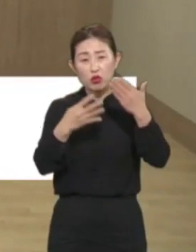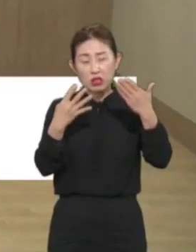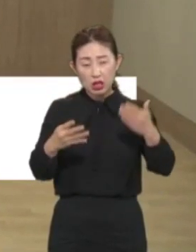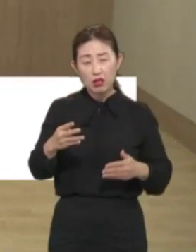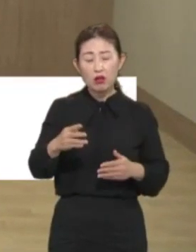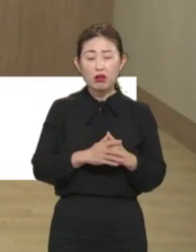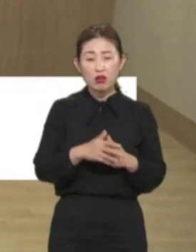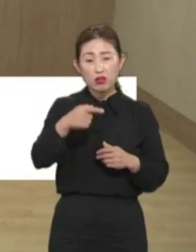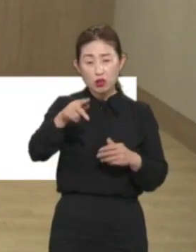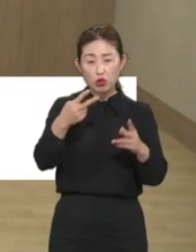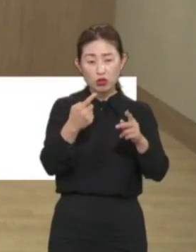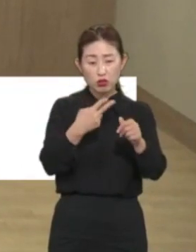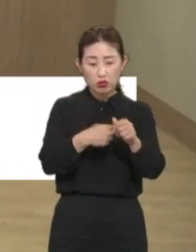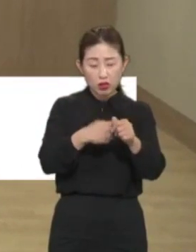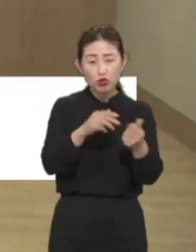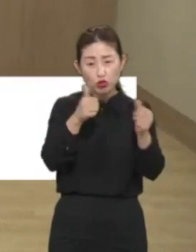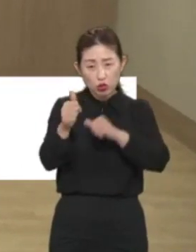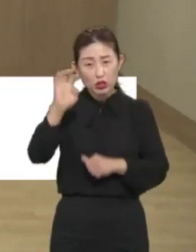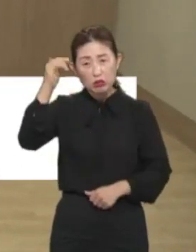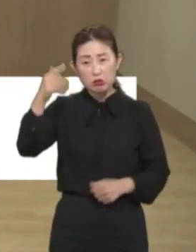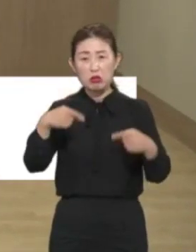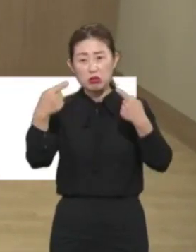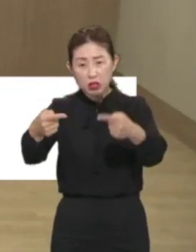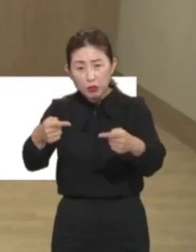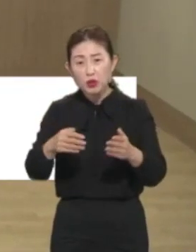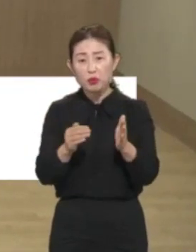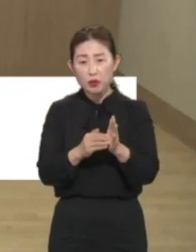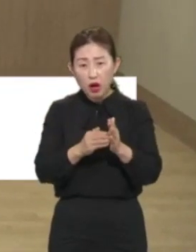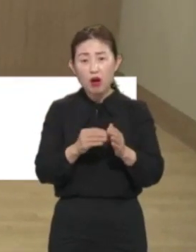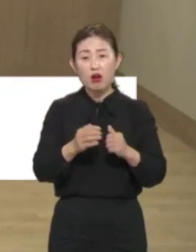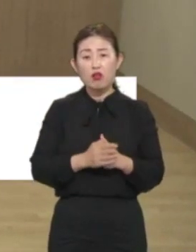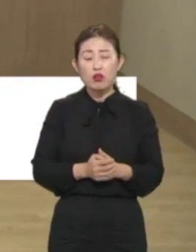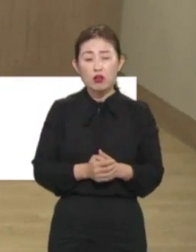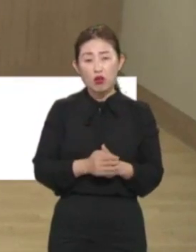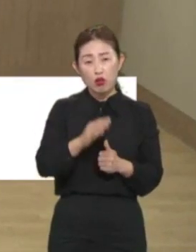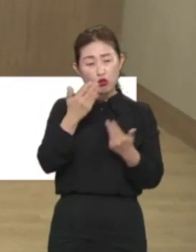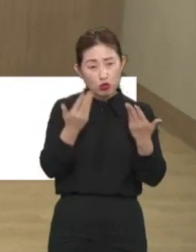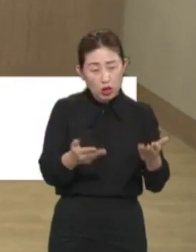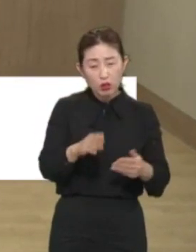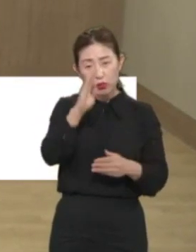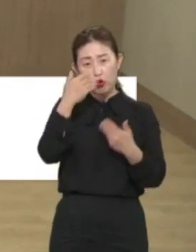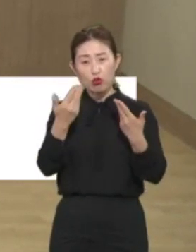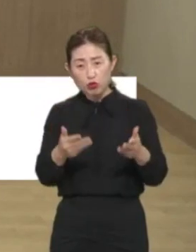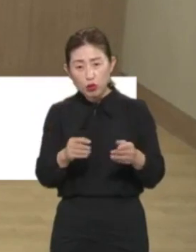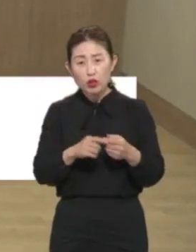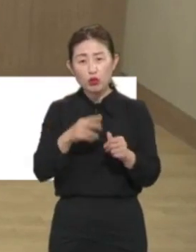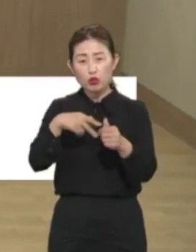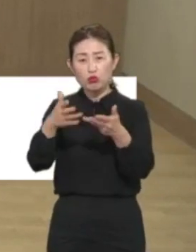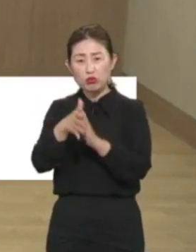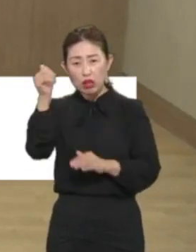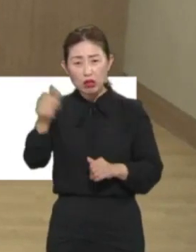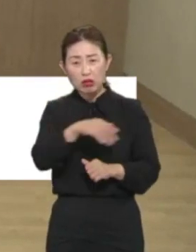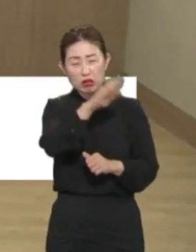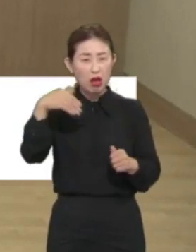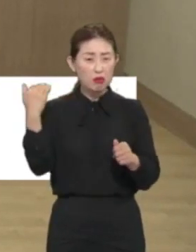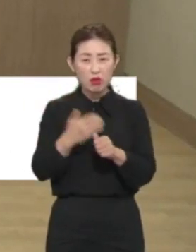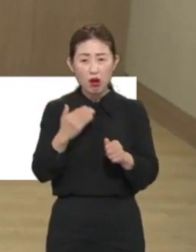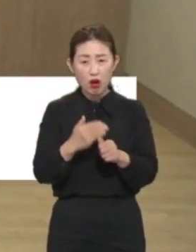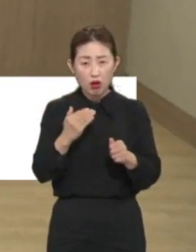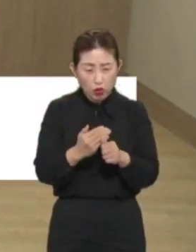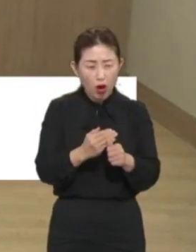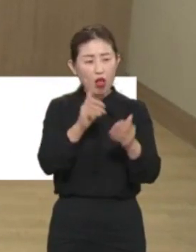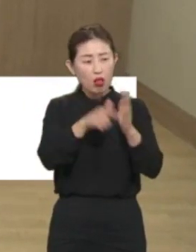하겠다. 어떤 형태로든 휴가든 병가든 집회든 참여를 하겠다라고 했고 교육부 장관이 파면 해임을 하겠다라고 하니까 그때